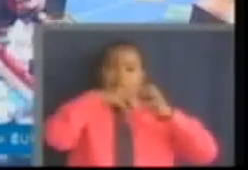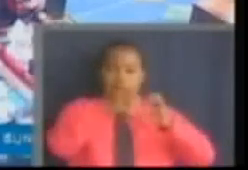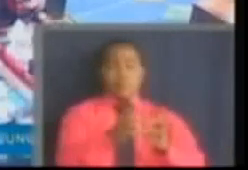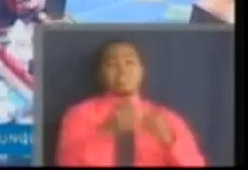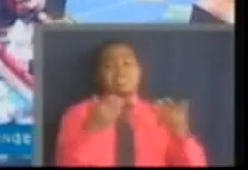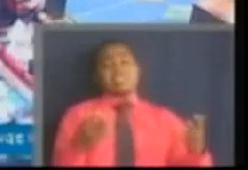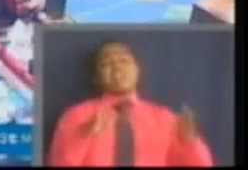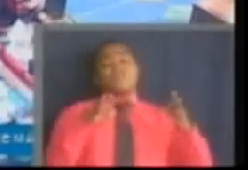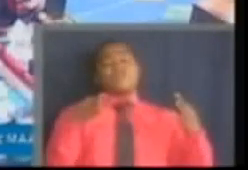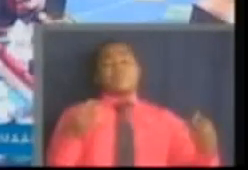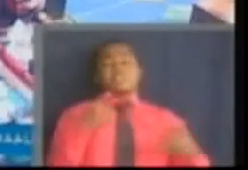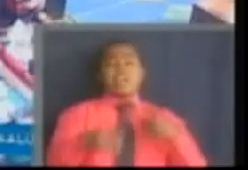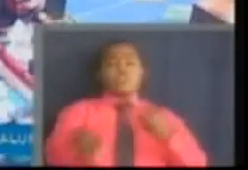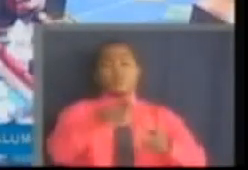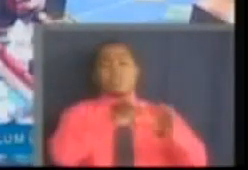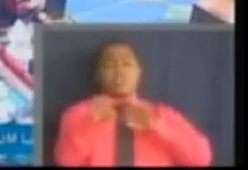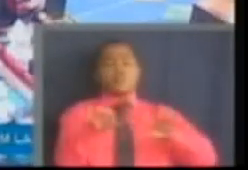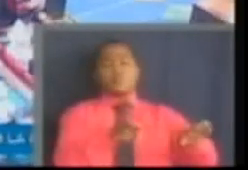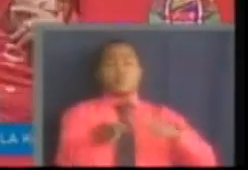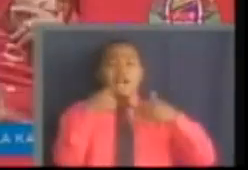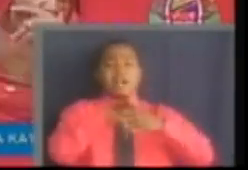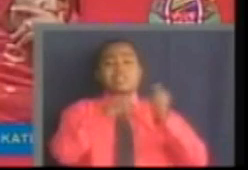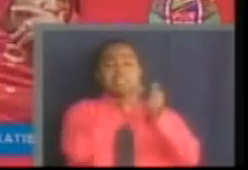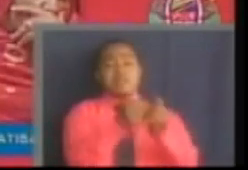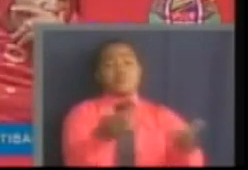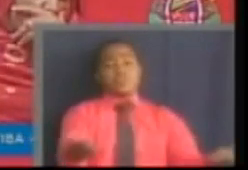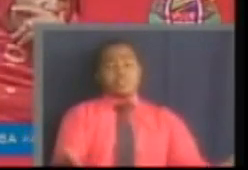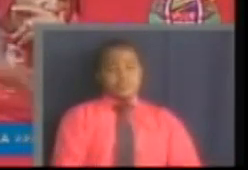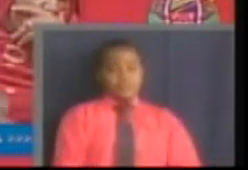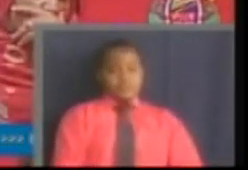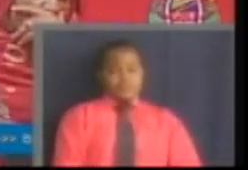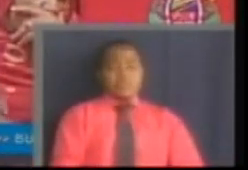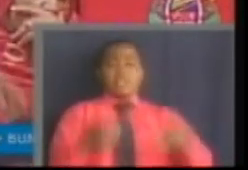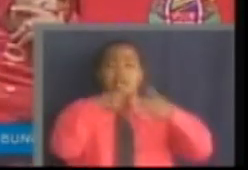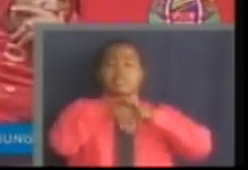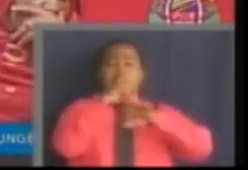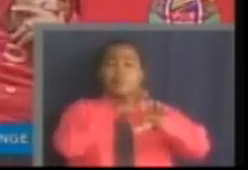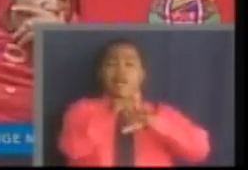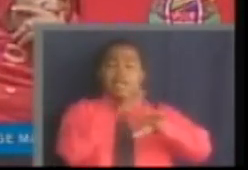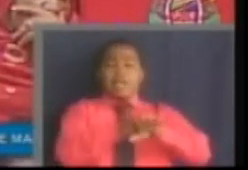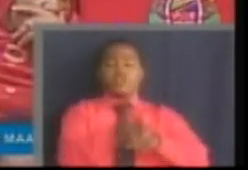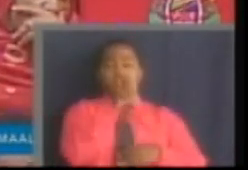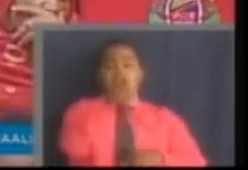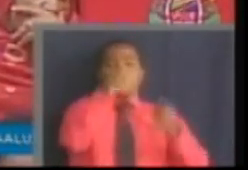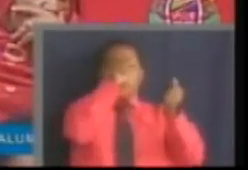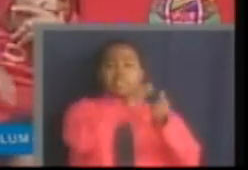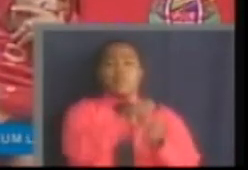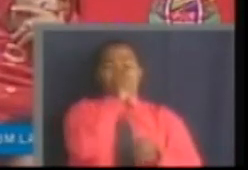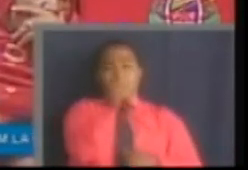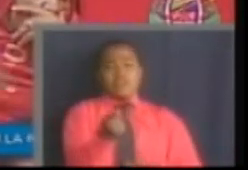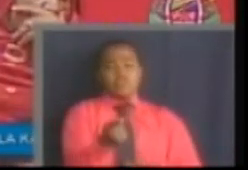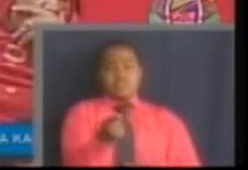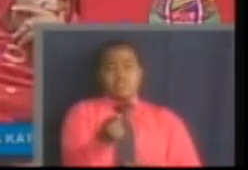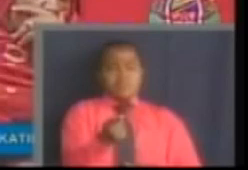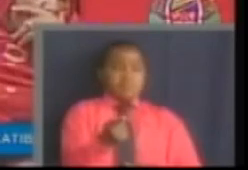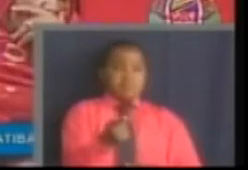na hoja ya mavazi kwenye hatua ya sasa? Mheshimiwa mwenyekiti, kwenye maelezo yako umezungumza jambo ambalo ni tete sana, na hili